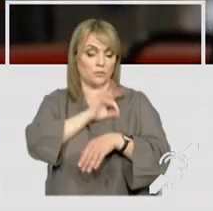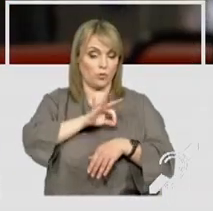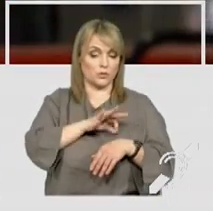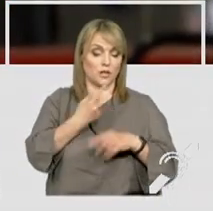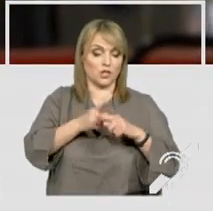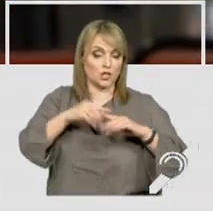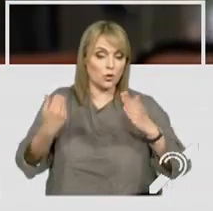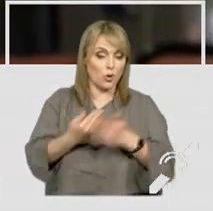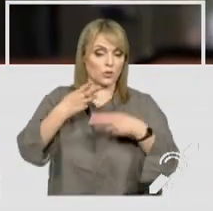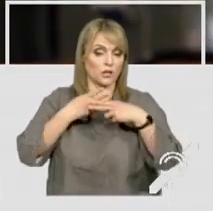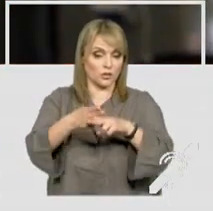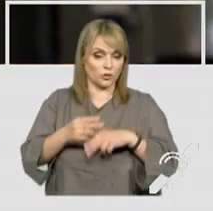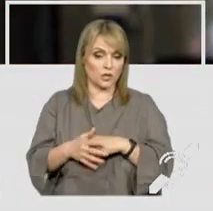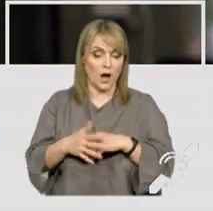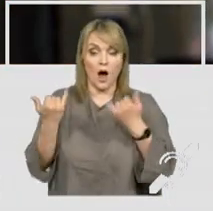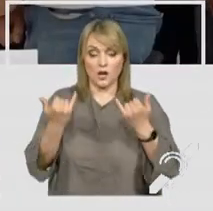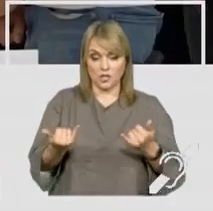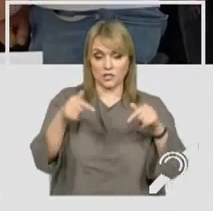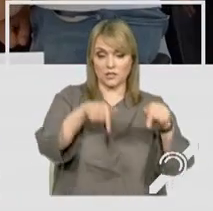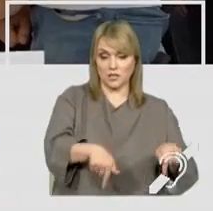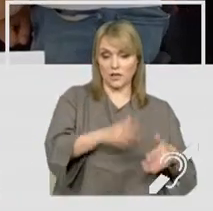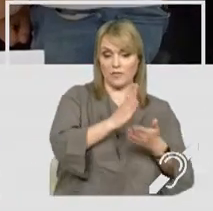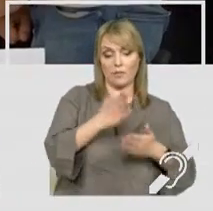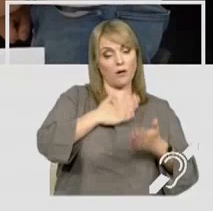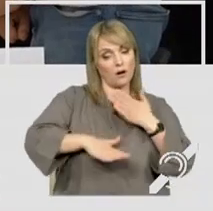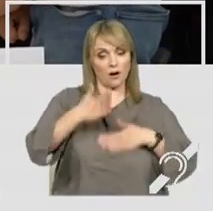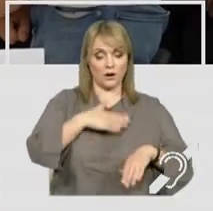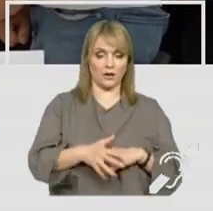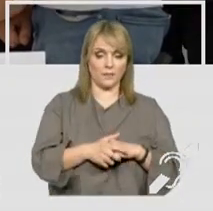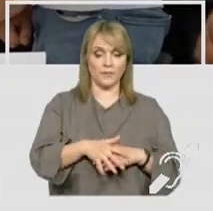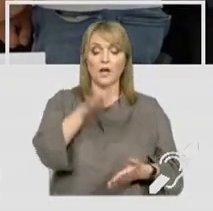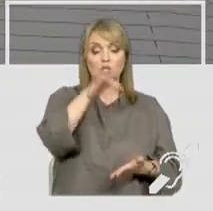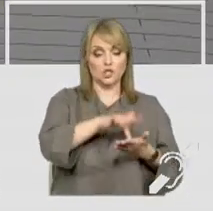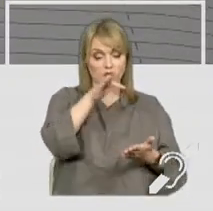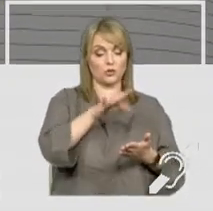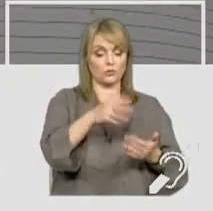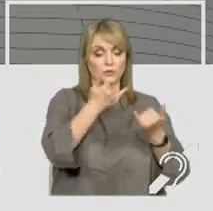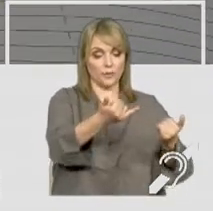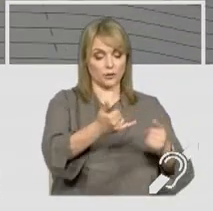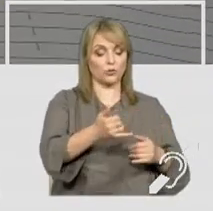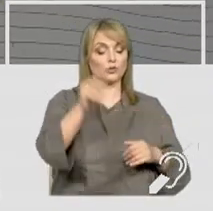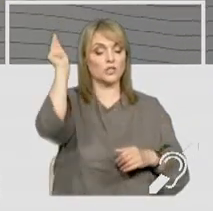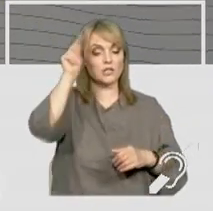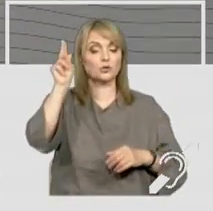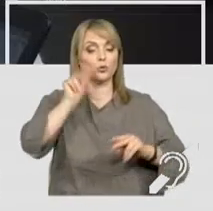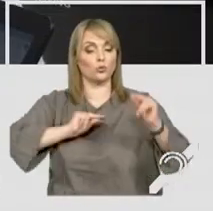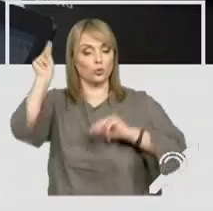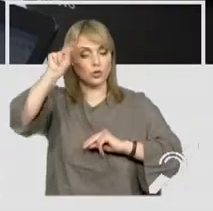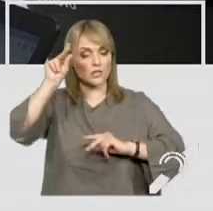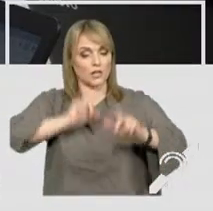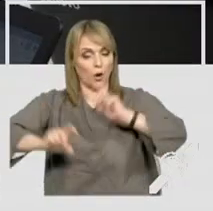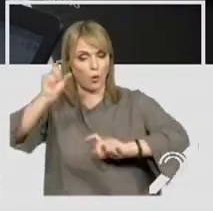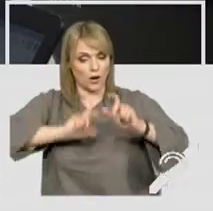generație. Multele din acestea sunt la noi în laborator. Centrul va sta atât la dispoziția elevilor colegiului, cât și a